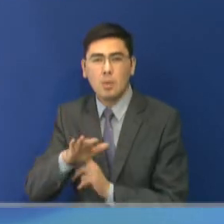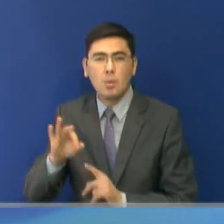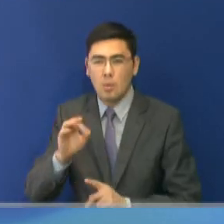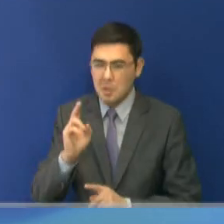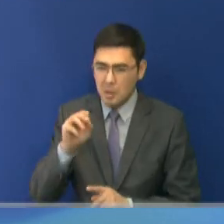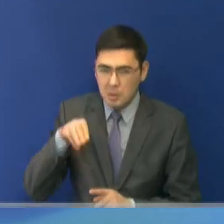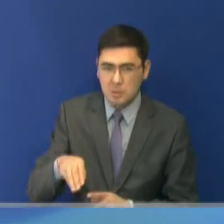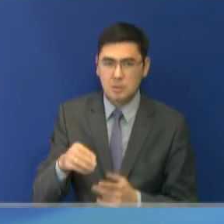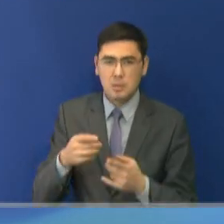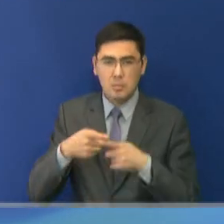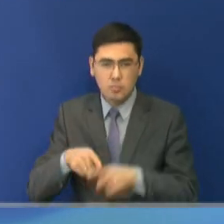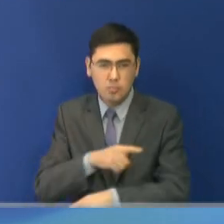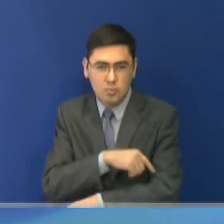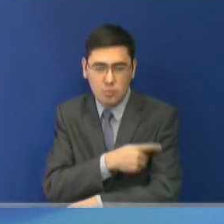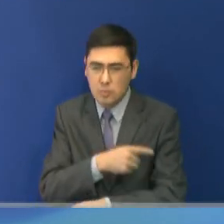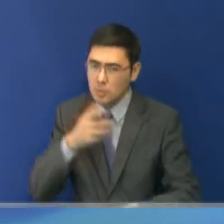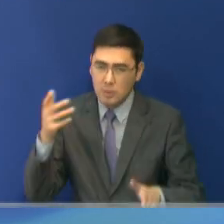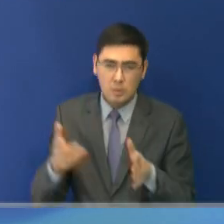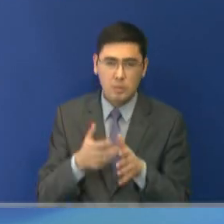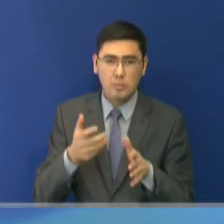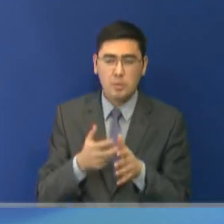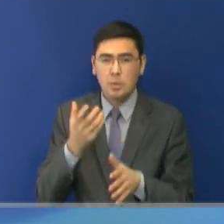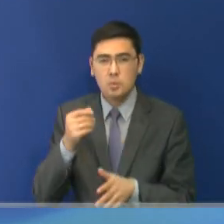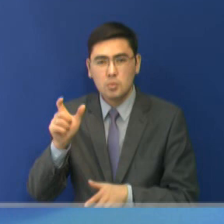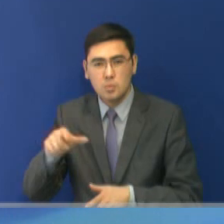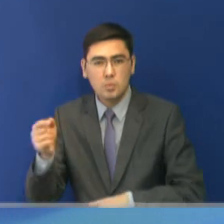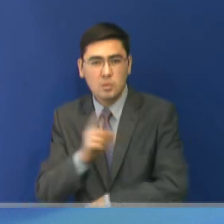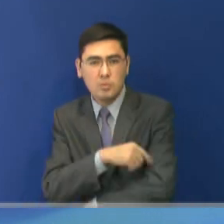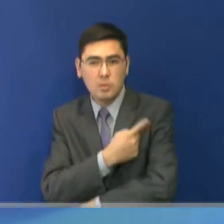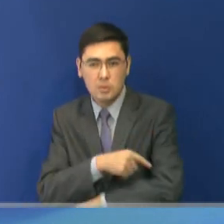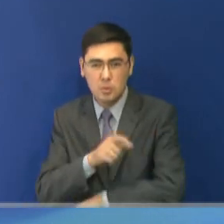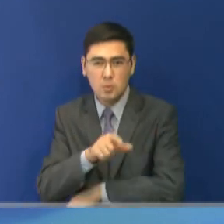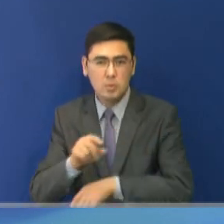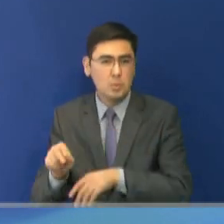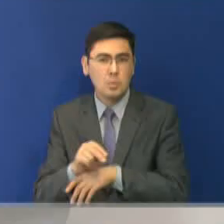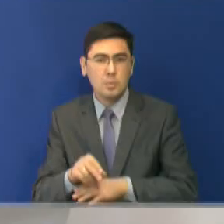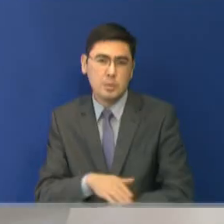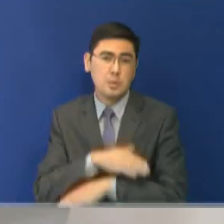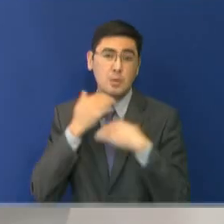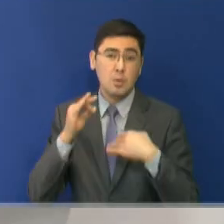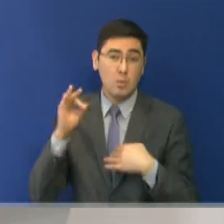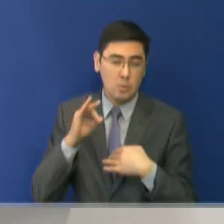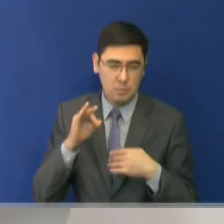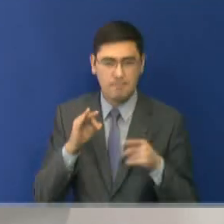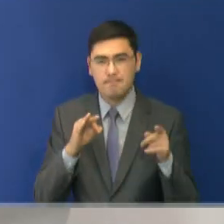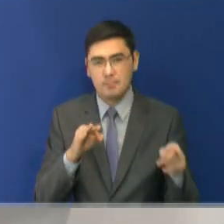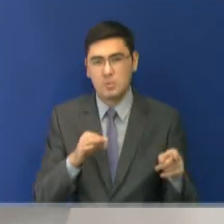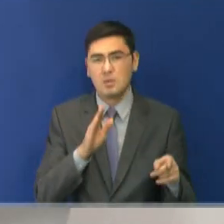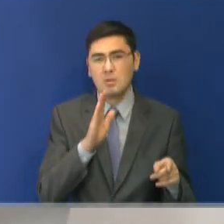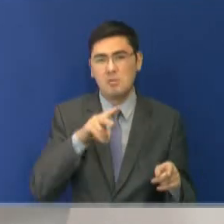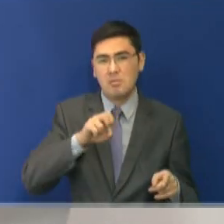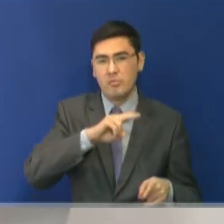отказывают больным в обследовании. Ситуацию прокомментировал заместитель руководителя управления здравоохранения Владимир Ли. Не так давно